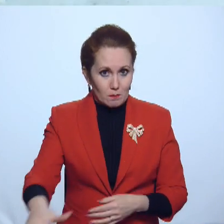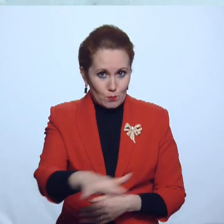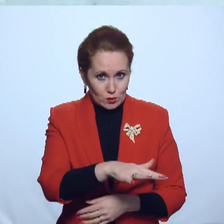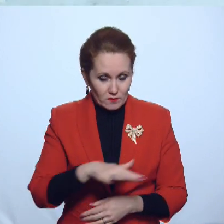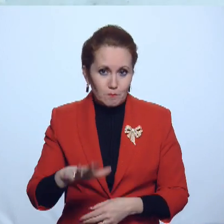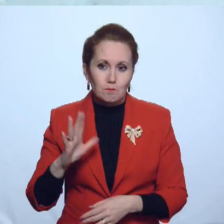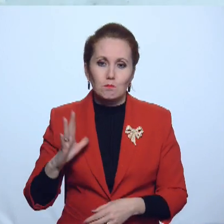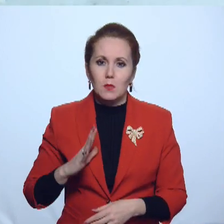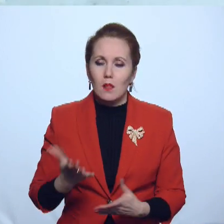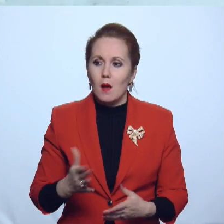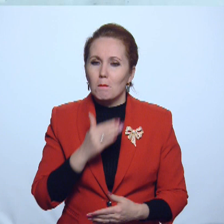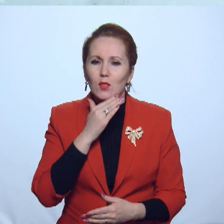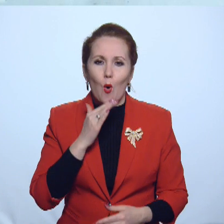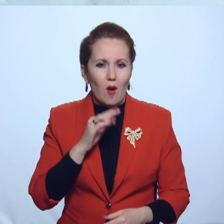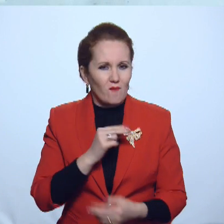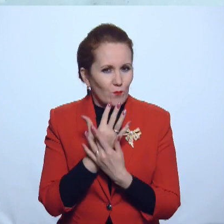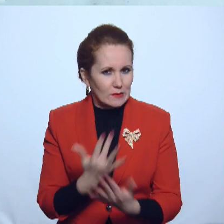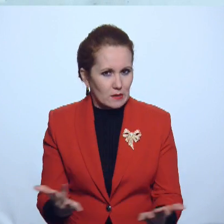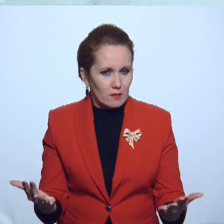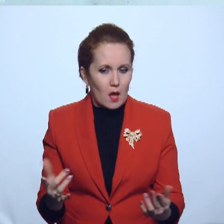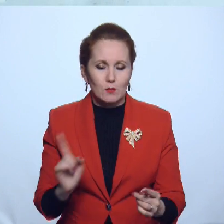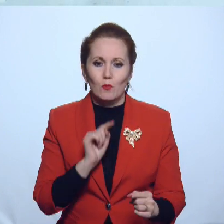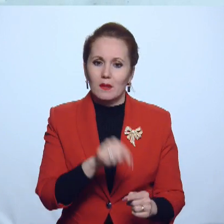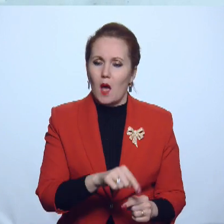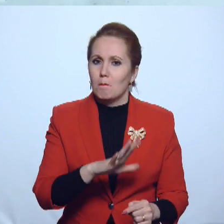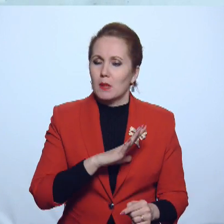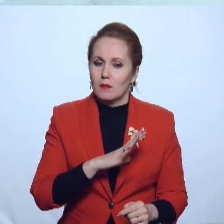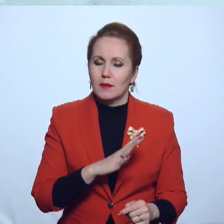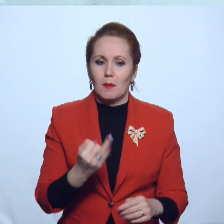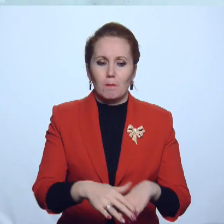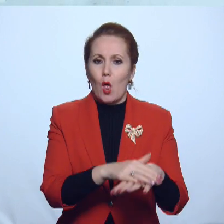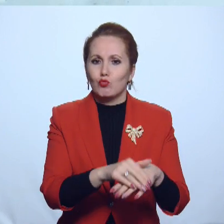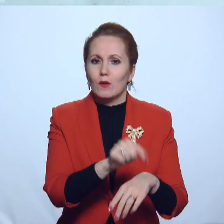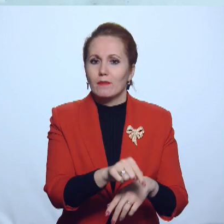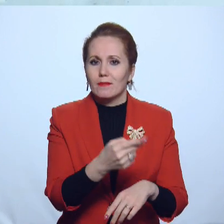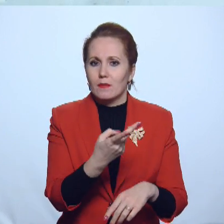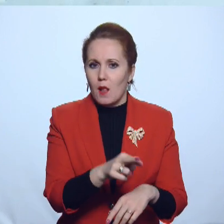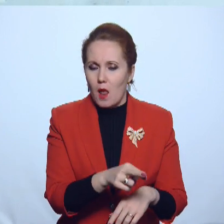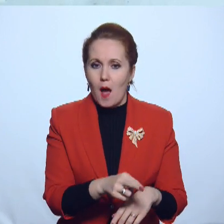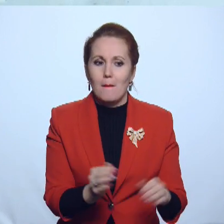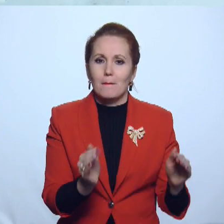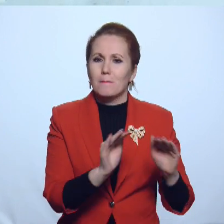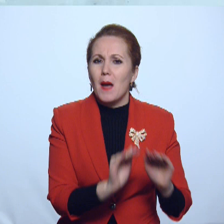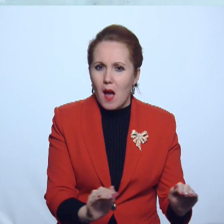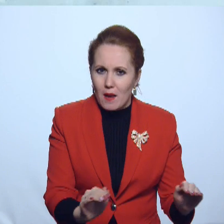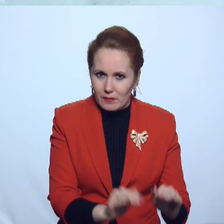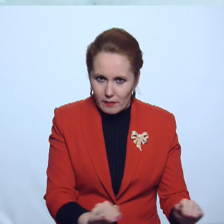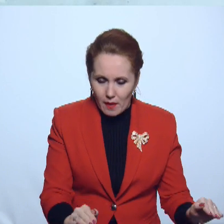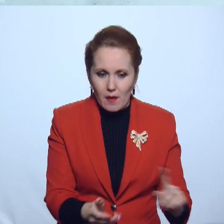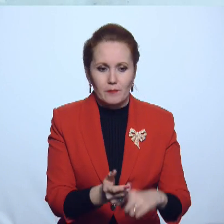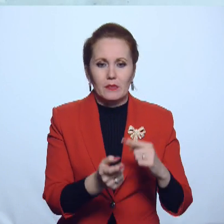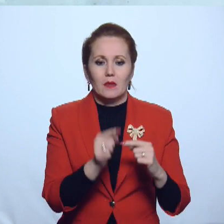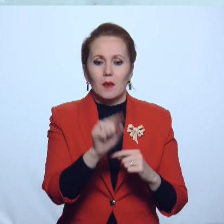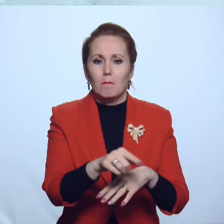пространство было многофункциональным. То есть в нем чтобы были и площадки для маленьких детей, и